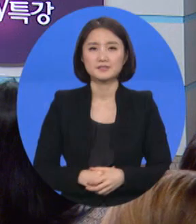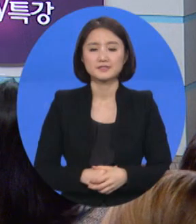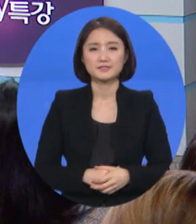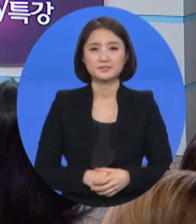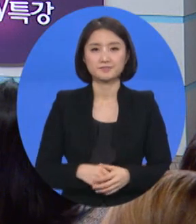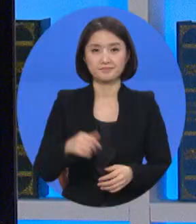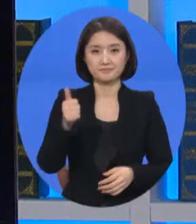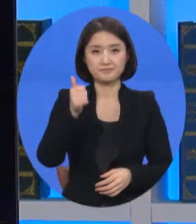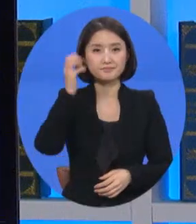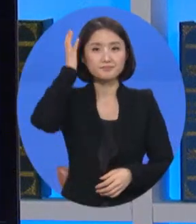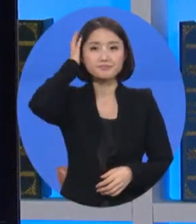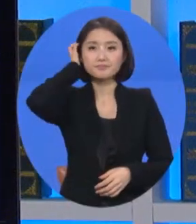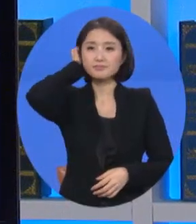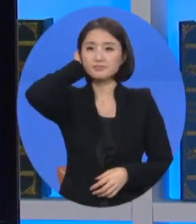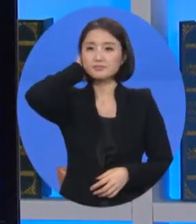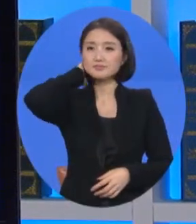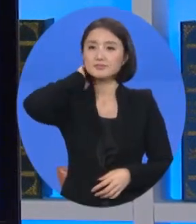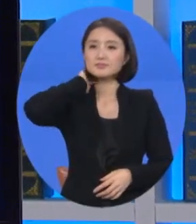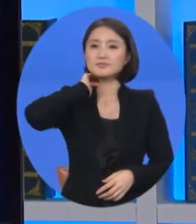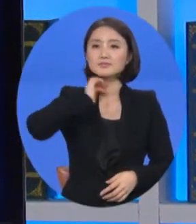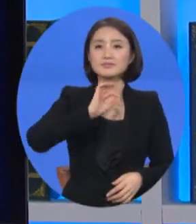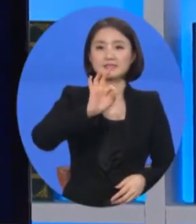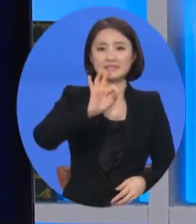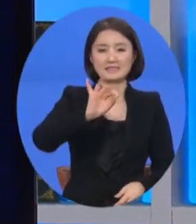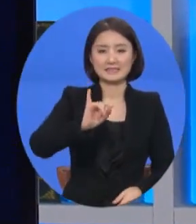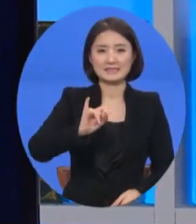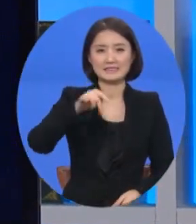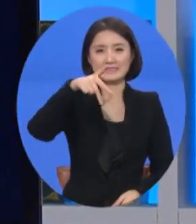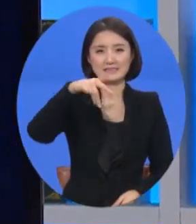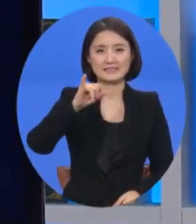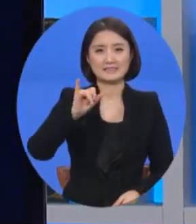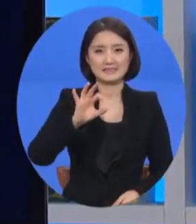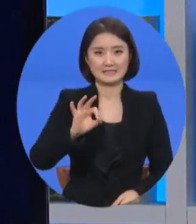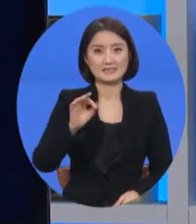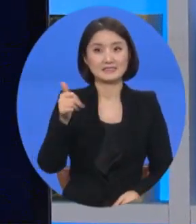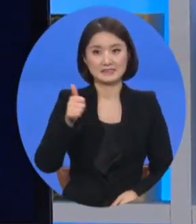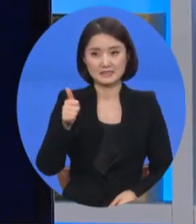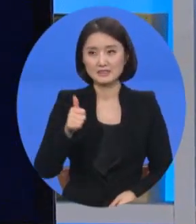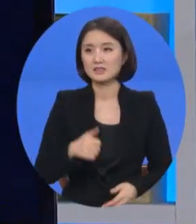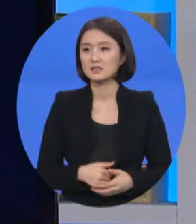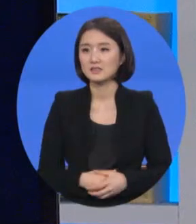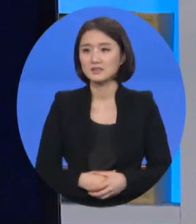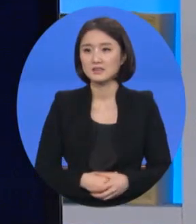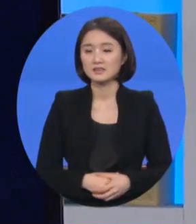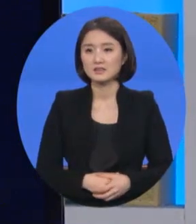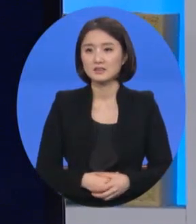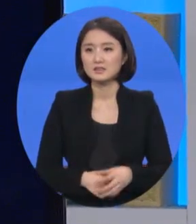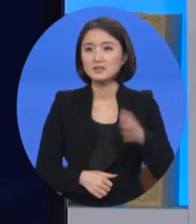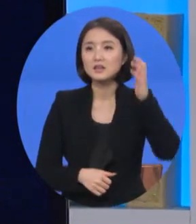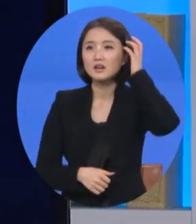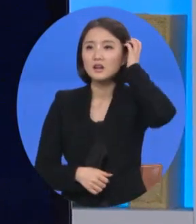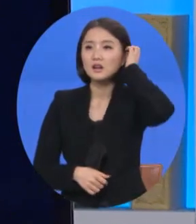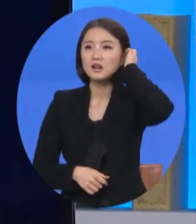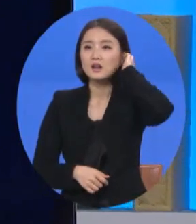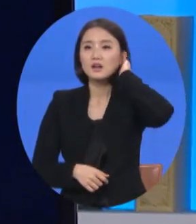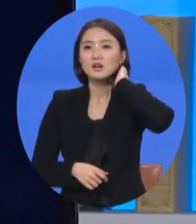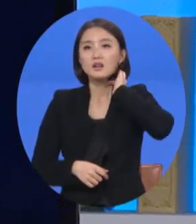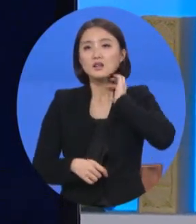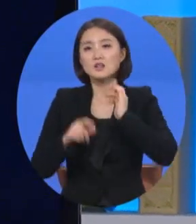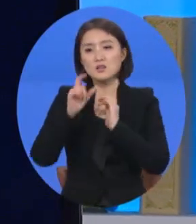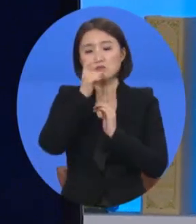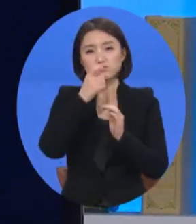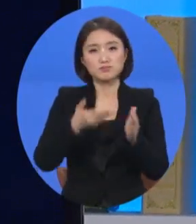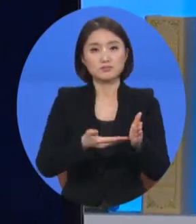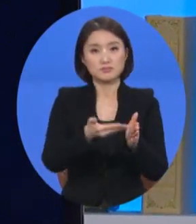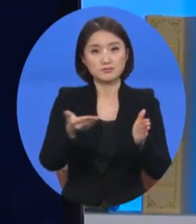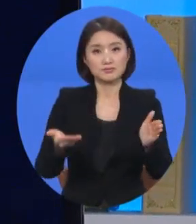그린 그림인데요 염모 까 에 뱅어 가 두 마리가 서 있는 그림인데 그 연못에는